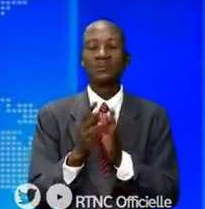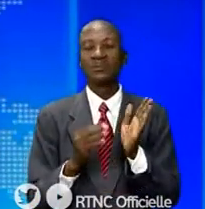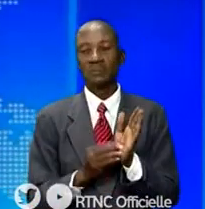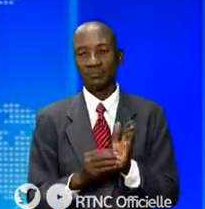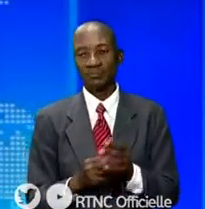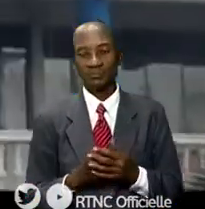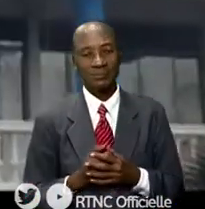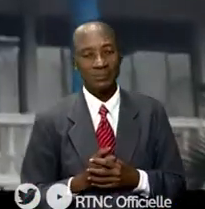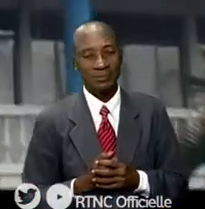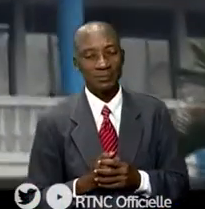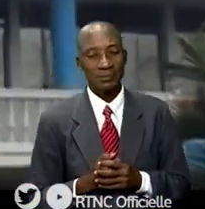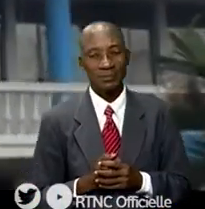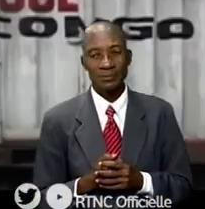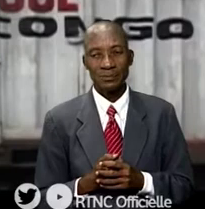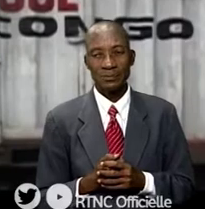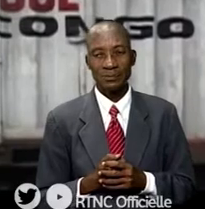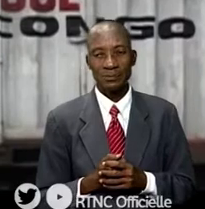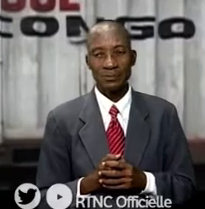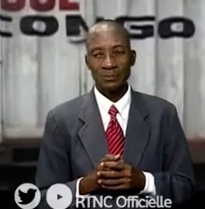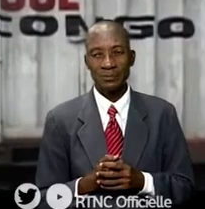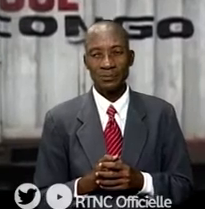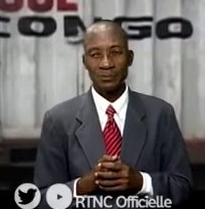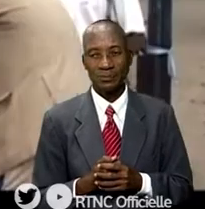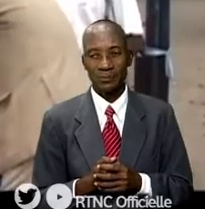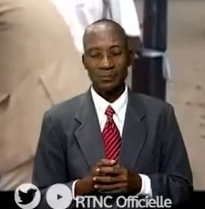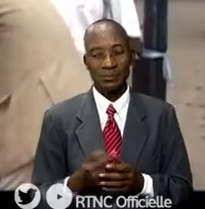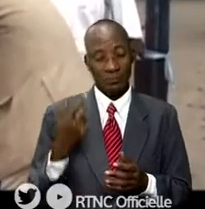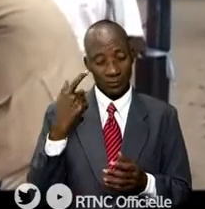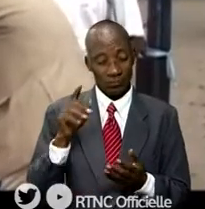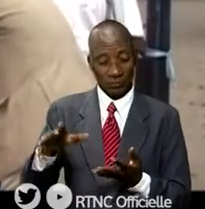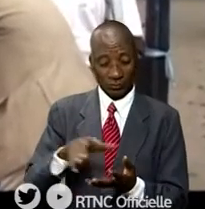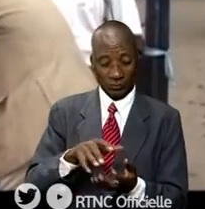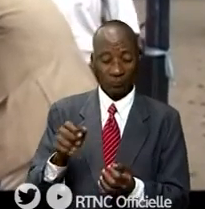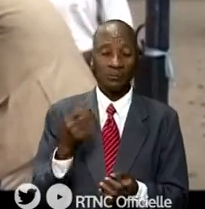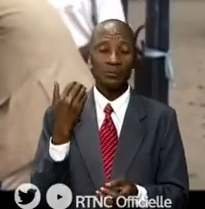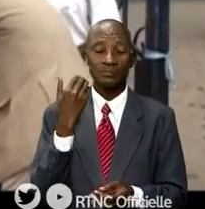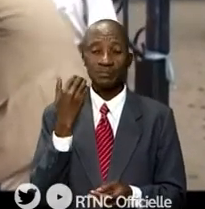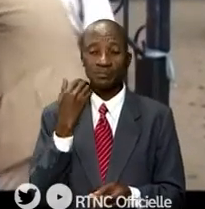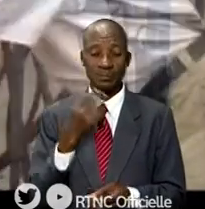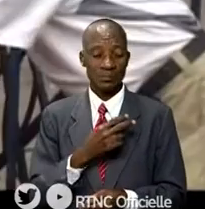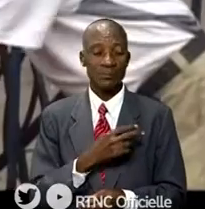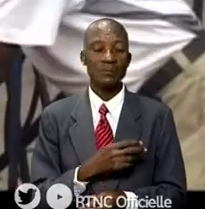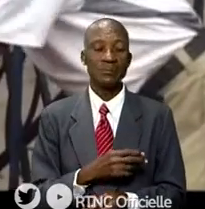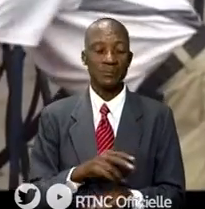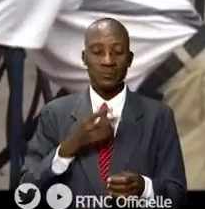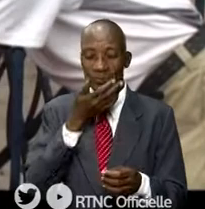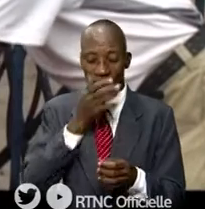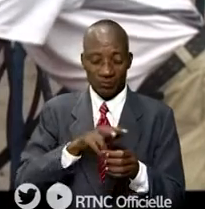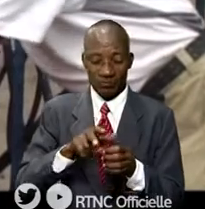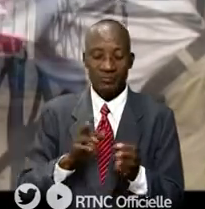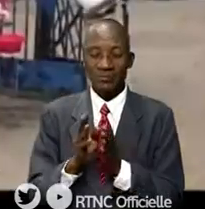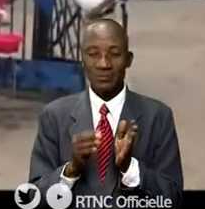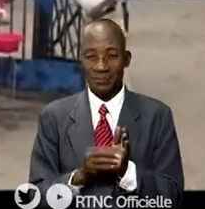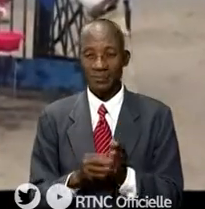les précisions. Dans le cadre de la riposte à la pandémie de Covid-19, la Croix-Rouge RDC a doté de kits et